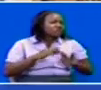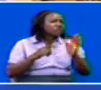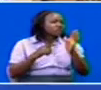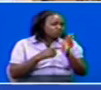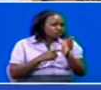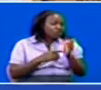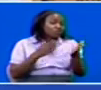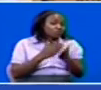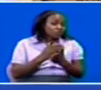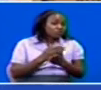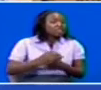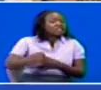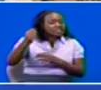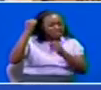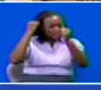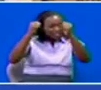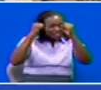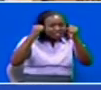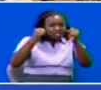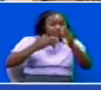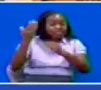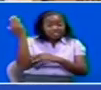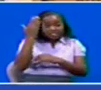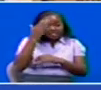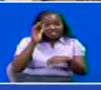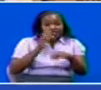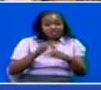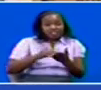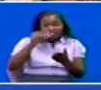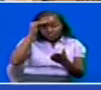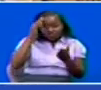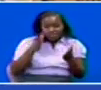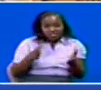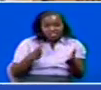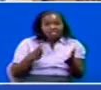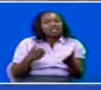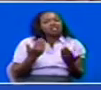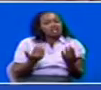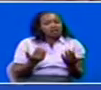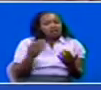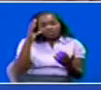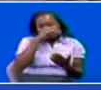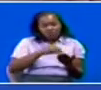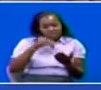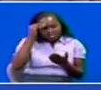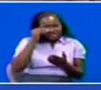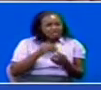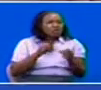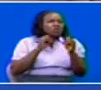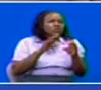wa wahadhiri unazidi kuathiri wanafunzi ambao kwa sasa hawezi kupata masomo yao. We are really losing a lot